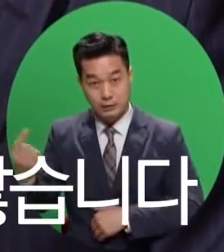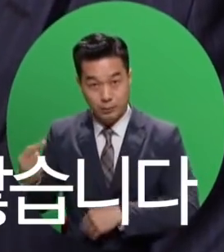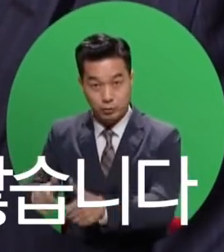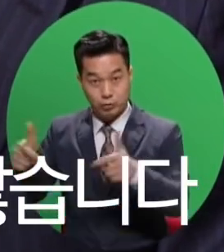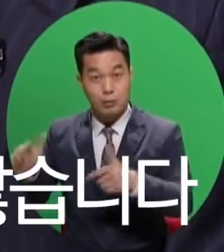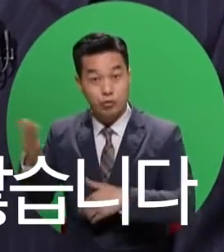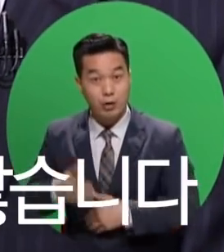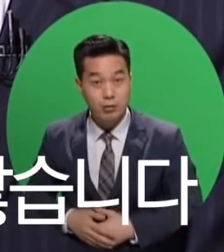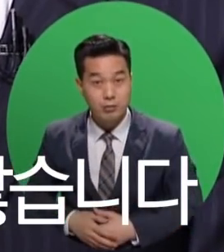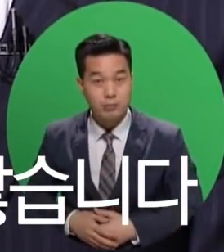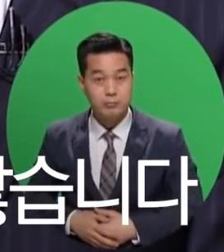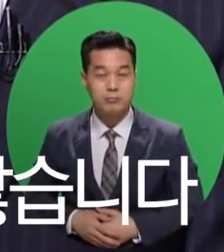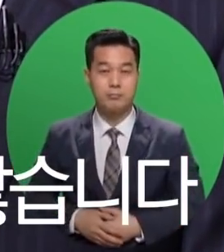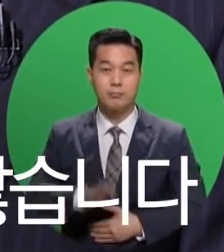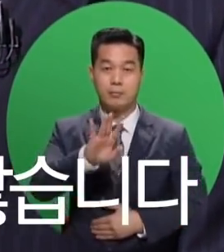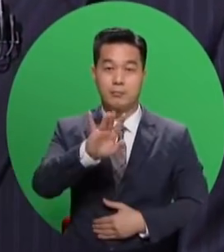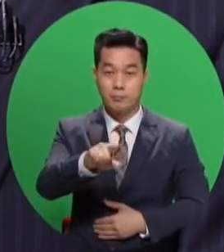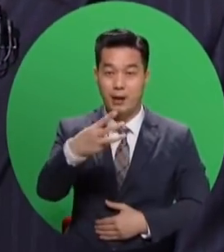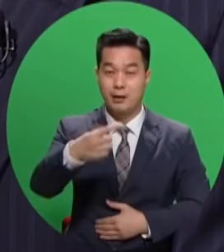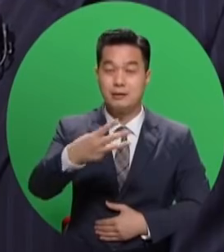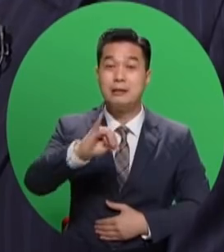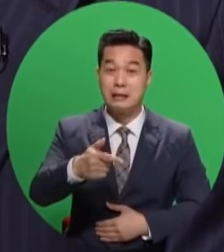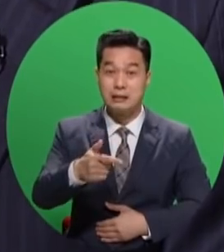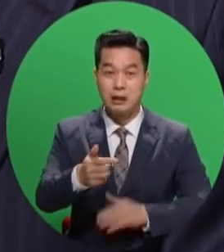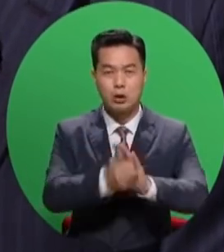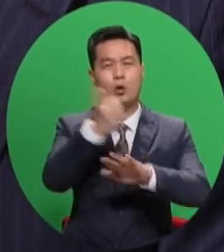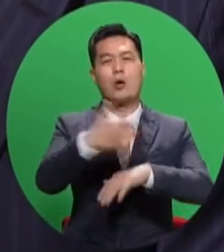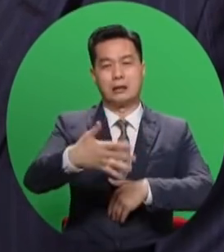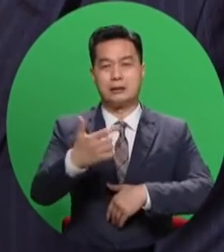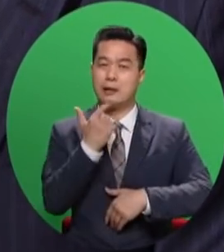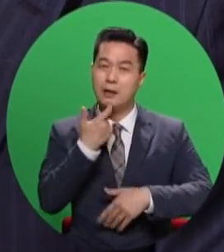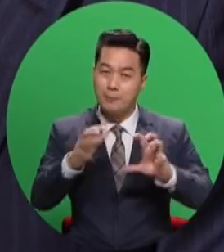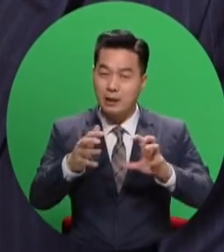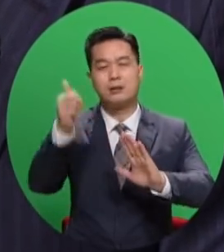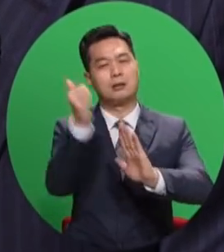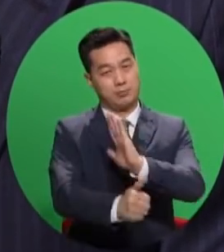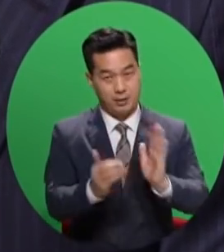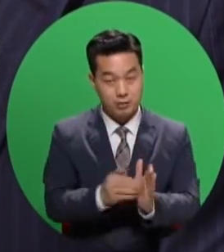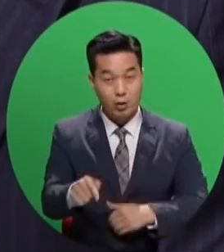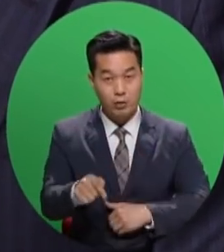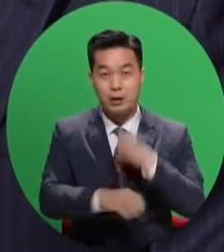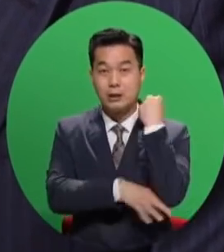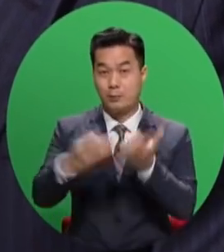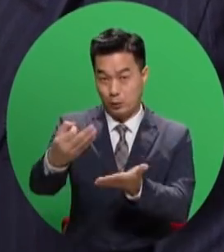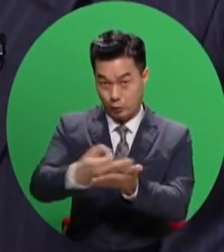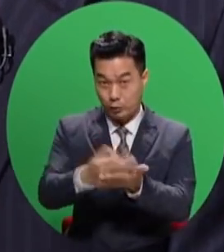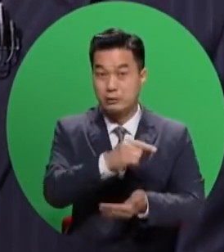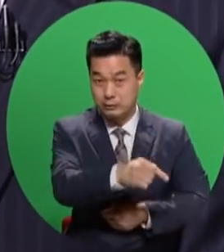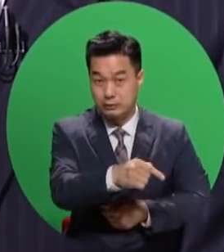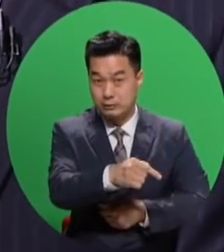정책이 베를린 2층 성공하고 있지 않습니다 이제 시작해 놀이로 핀란드는 실패했습니다 이 기본 사항들은 2번 속